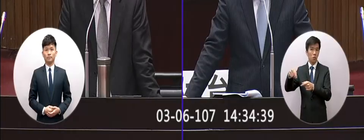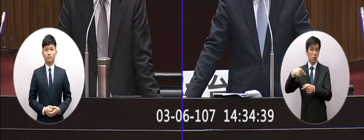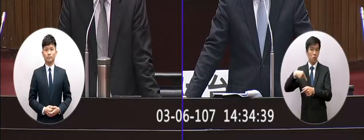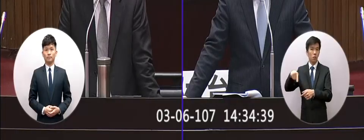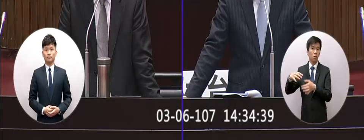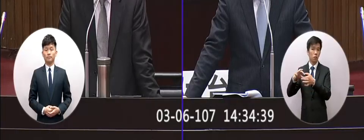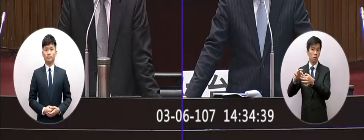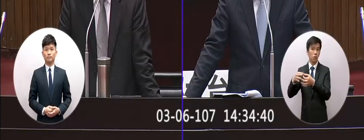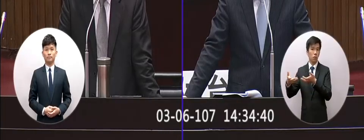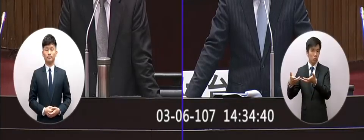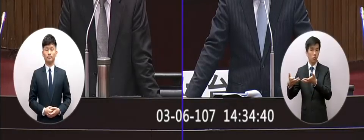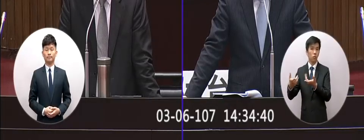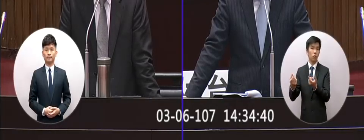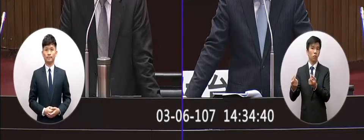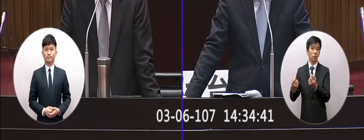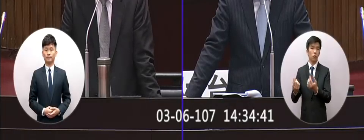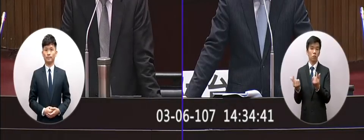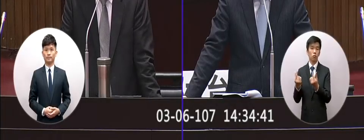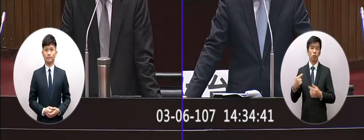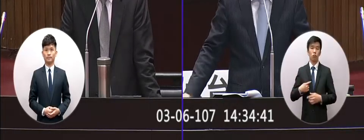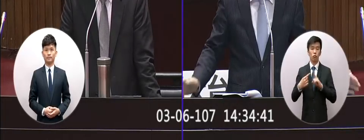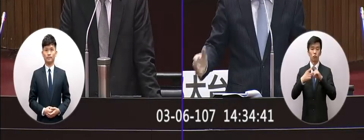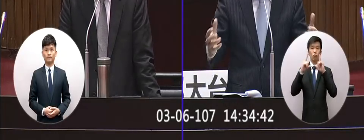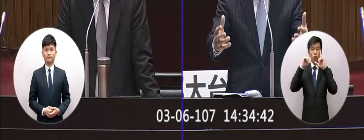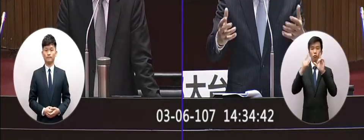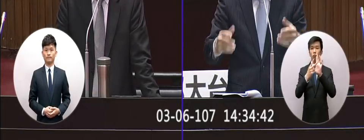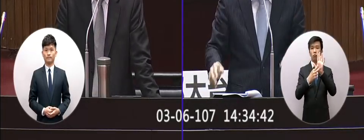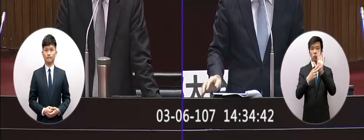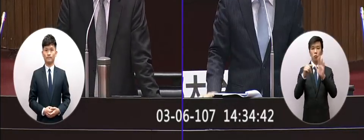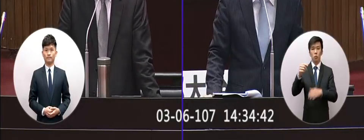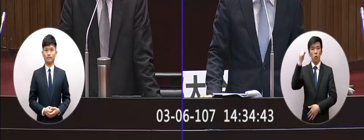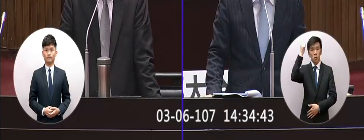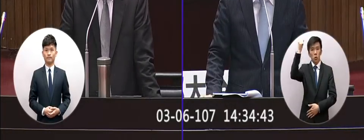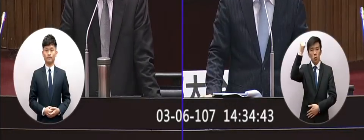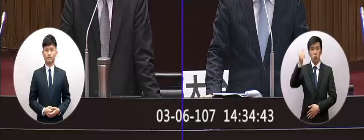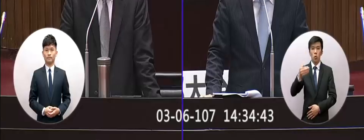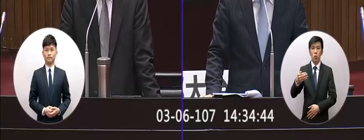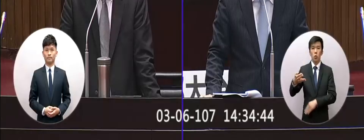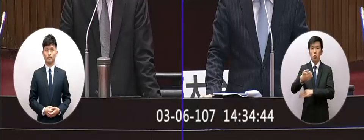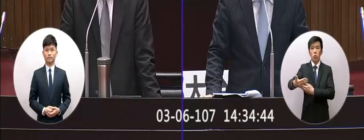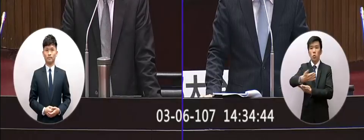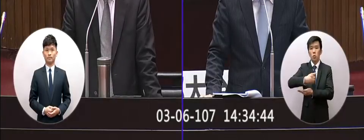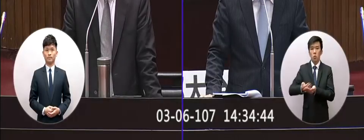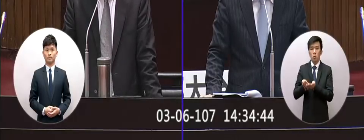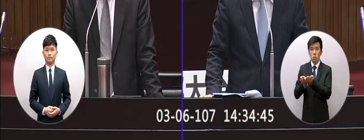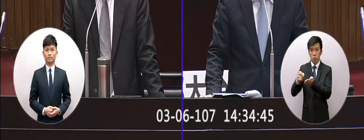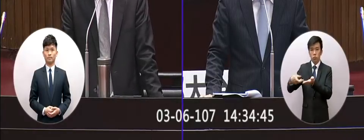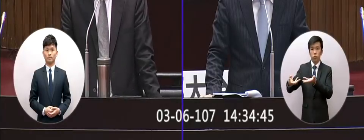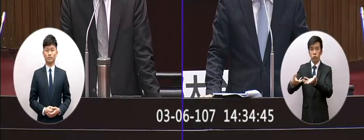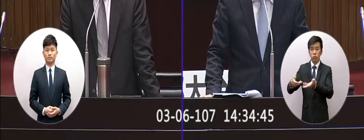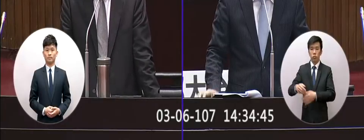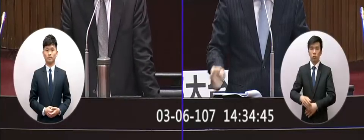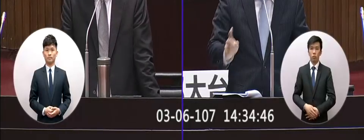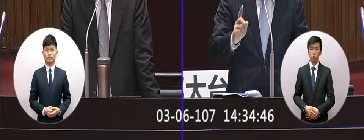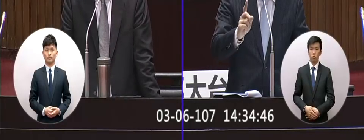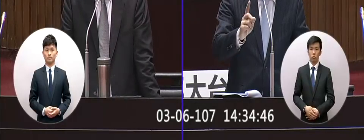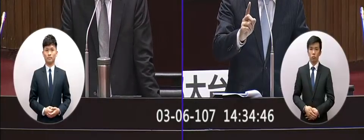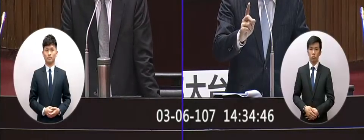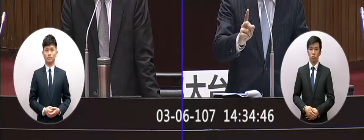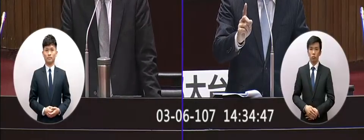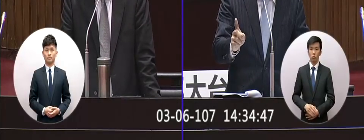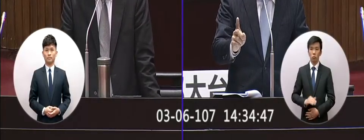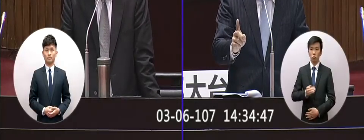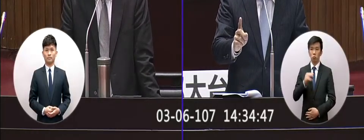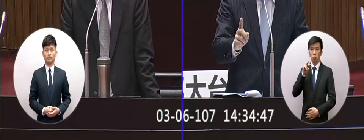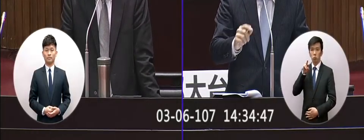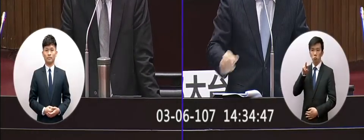部第一时间都有出来说表达严正抗议等等，就是对渔船这件事情，但是某种程度上你会觉得。